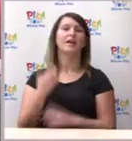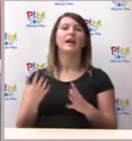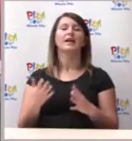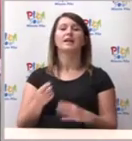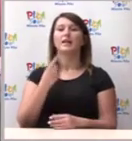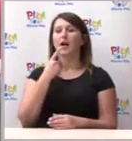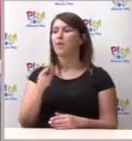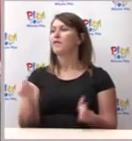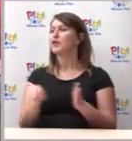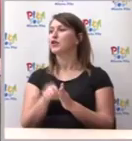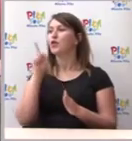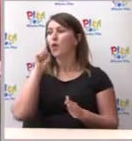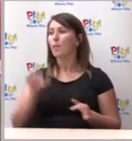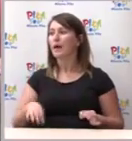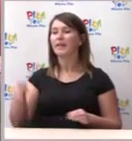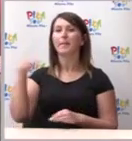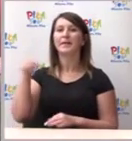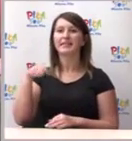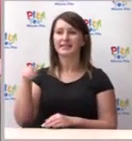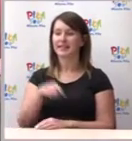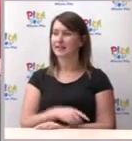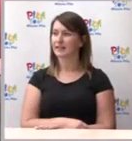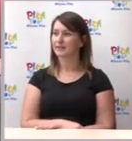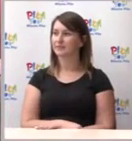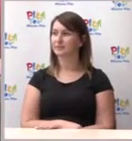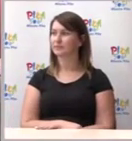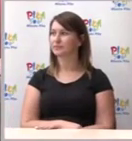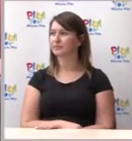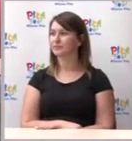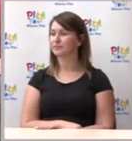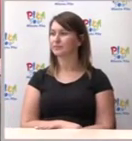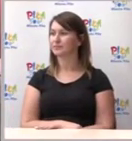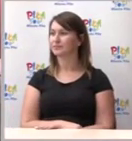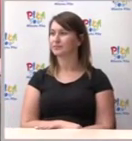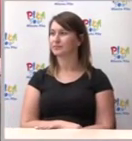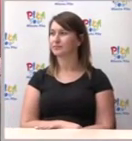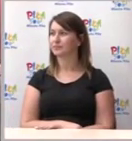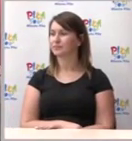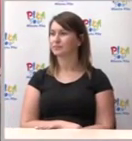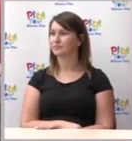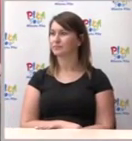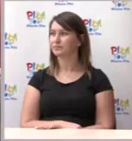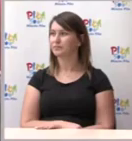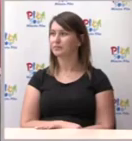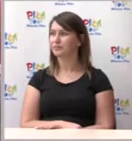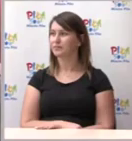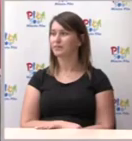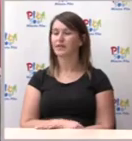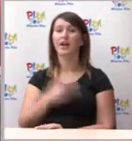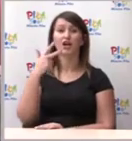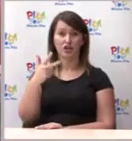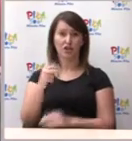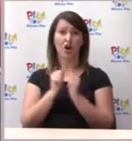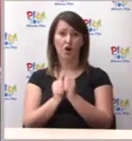ale nie widzę pana Głowskiego, jest pan szewc, to może też mi odpowie. z 3